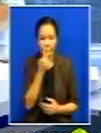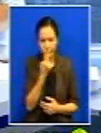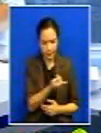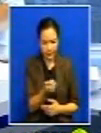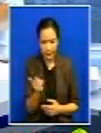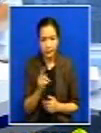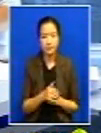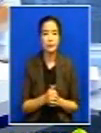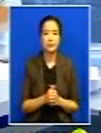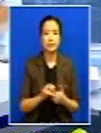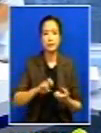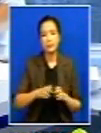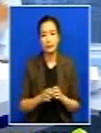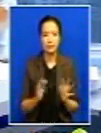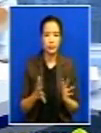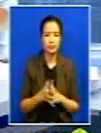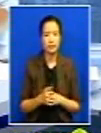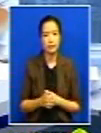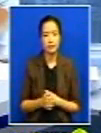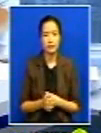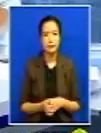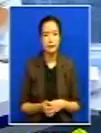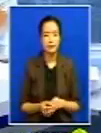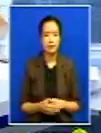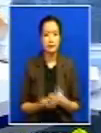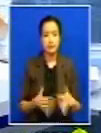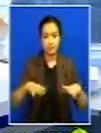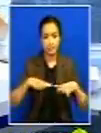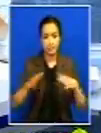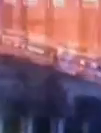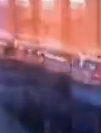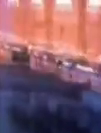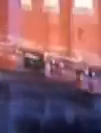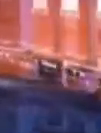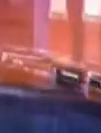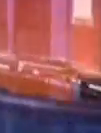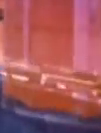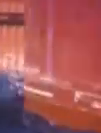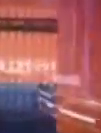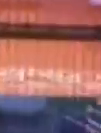ว่ามีกลุ่มไหนมารอการแถลงข่าวในวันนี้นะฮะ ครับช่วงนี้เดี๋ยวพักก่อนสักครู่เดียวครับ